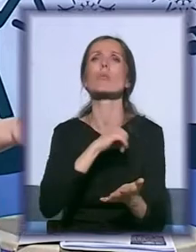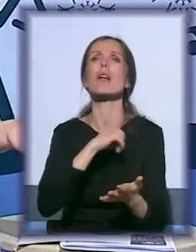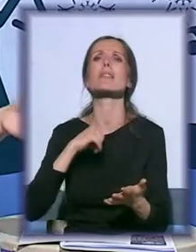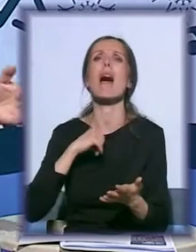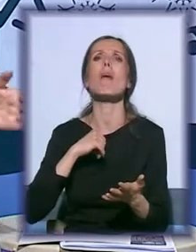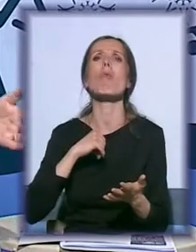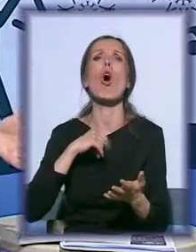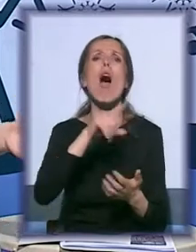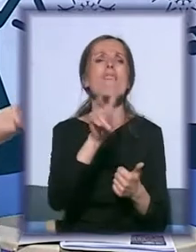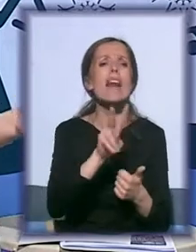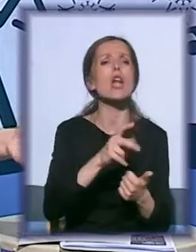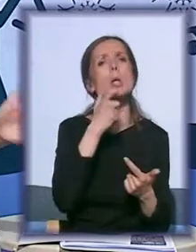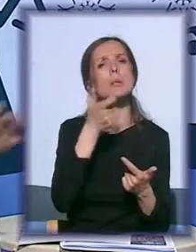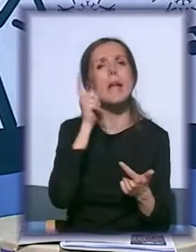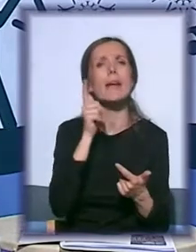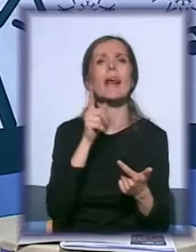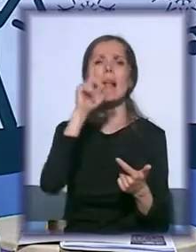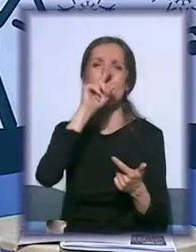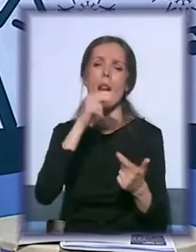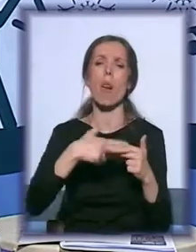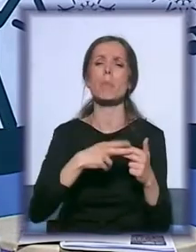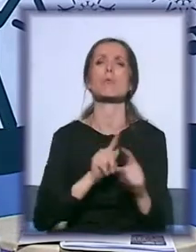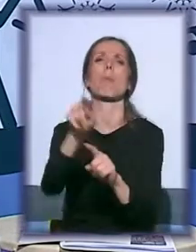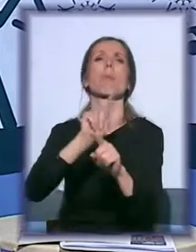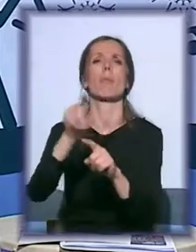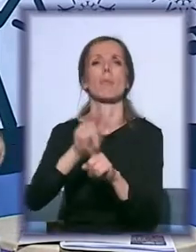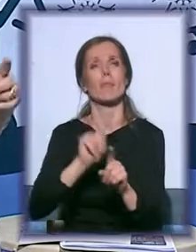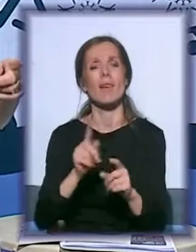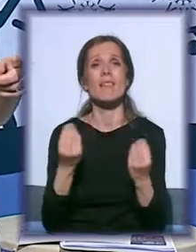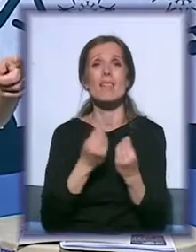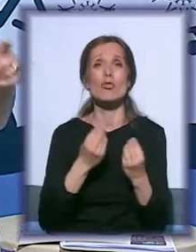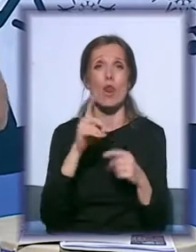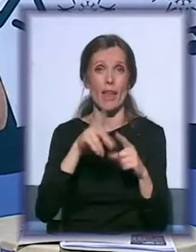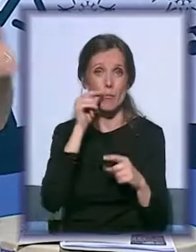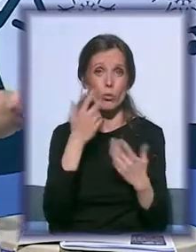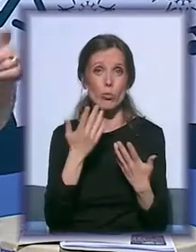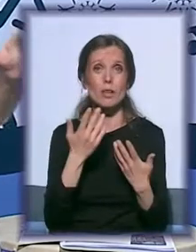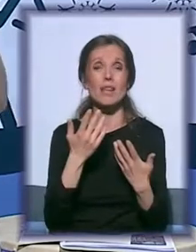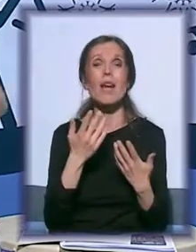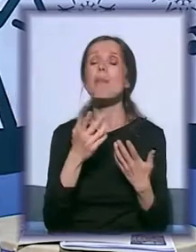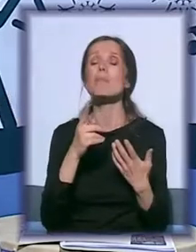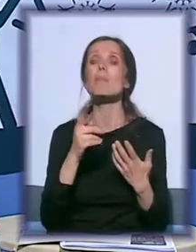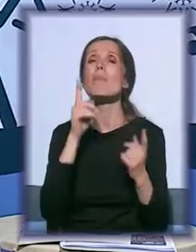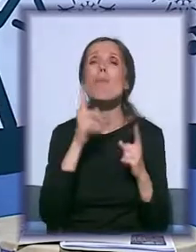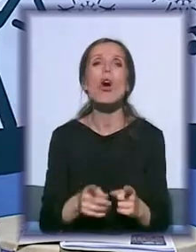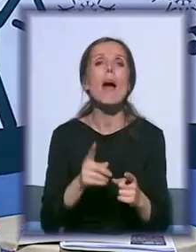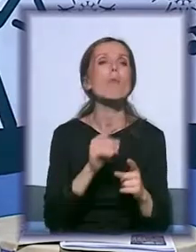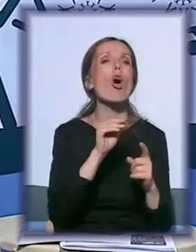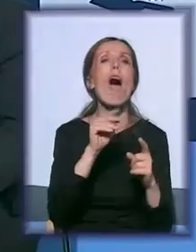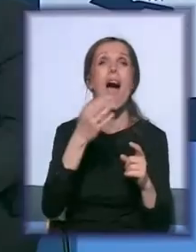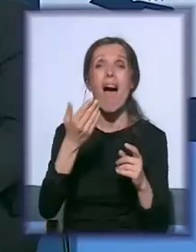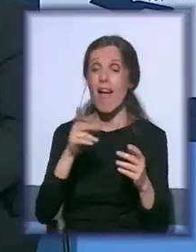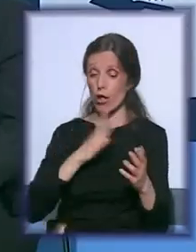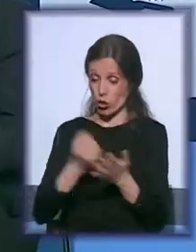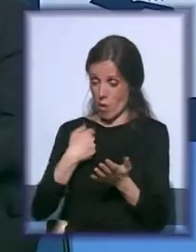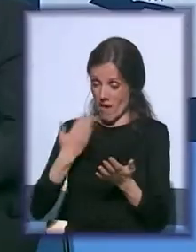Vračar, stari grad i Palilulu, jer prosto ponekad ljudi, o tome smo puno pričali, moramo da prenosimo jednu drugim ovest. Tako je.